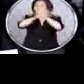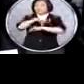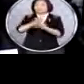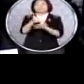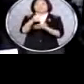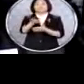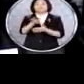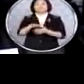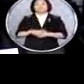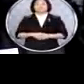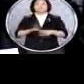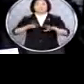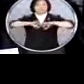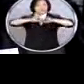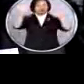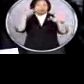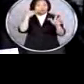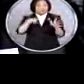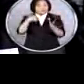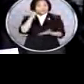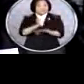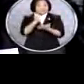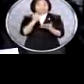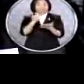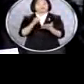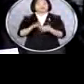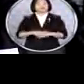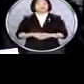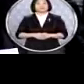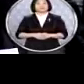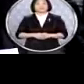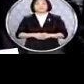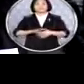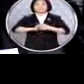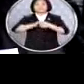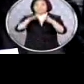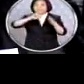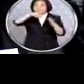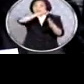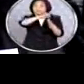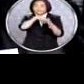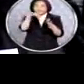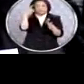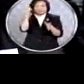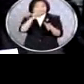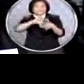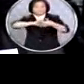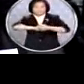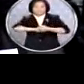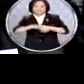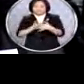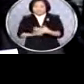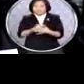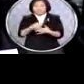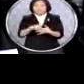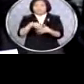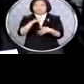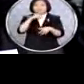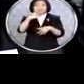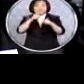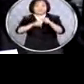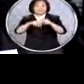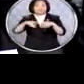会，宣示如果她胜选之后，在凝聚台湾共识的这个过程之中，一中各表也可以纳入